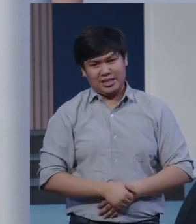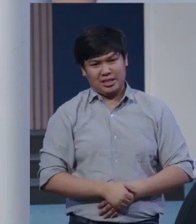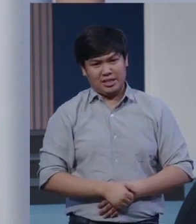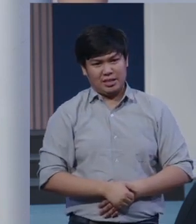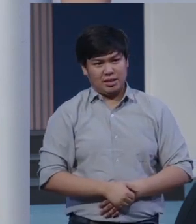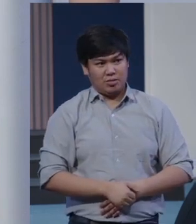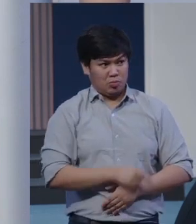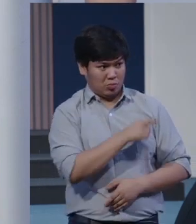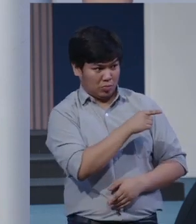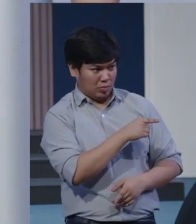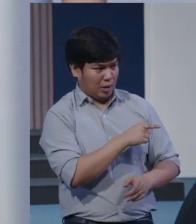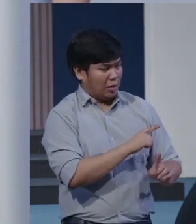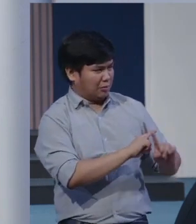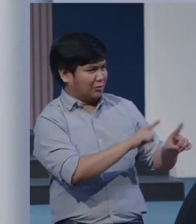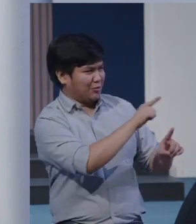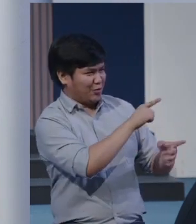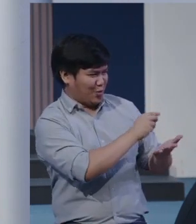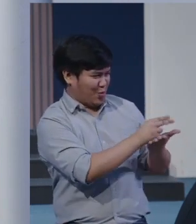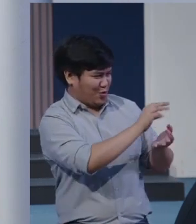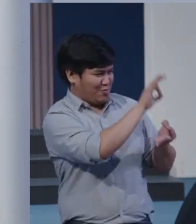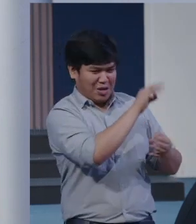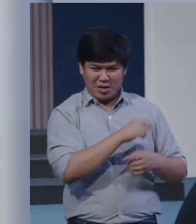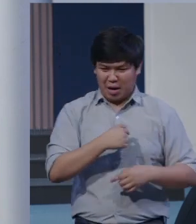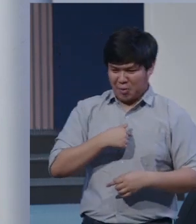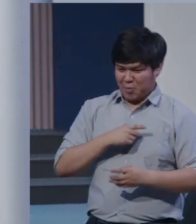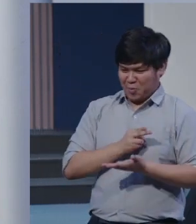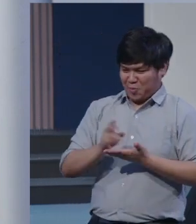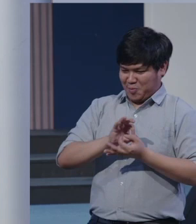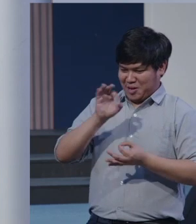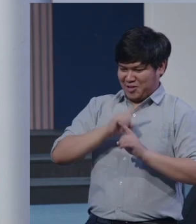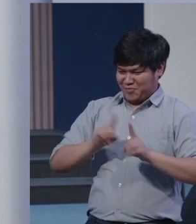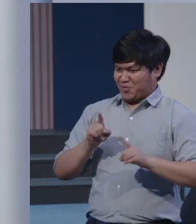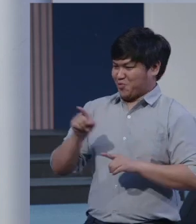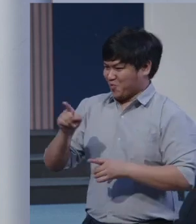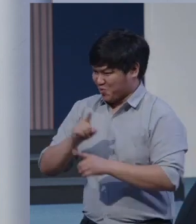ating lahat mahirap magsinungaling